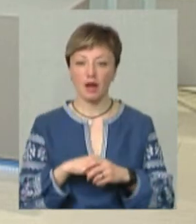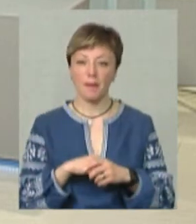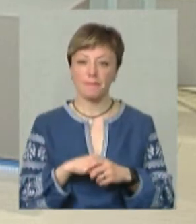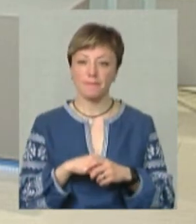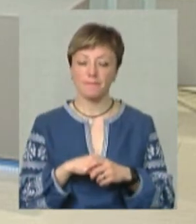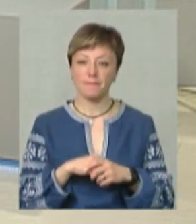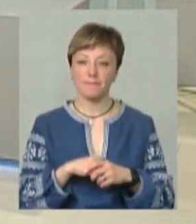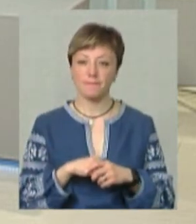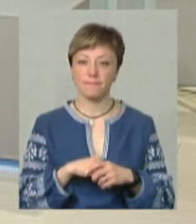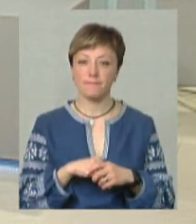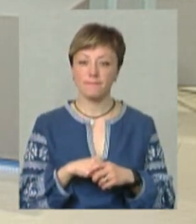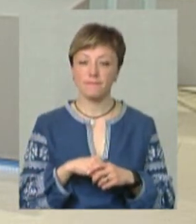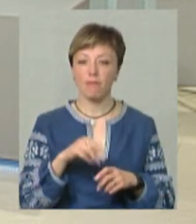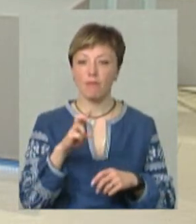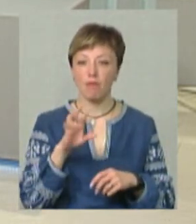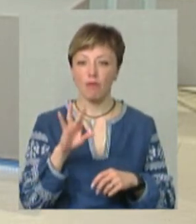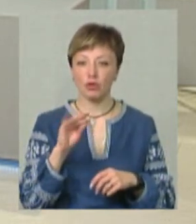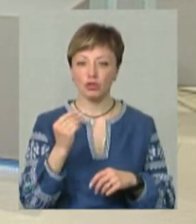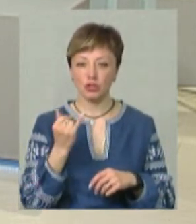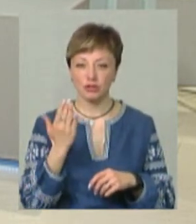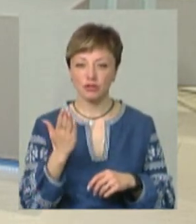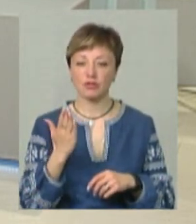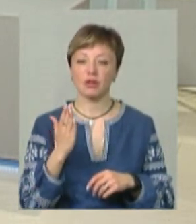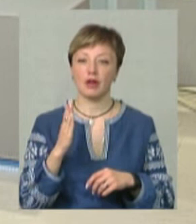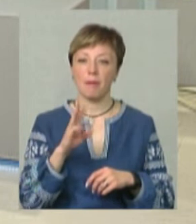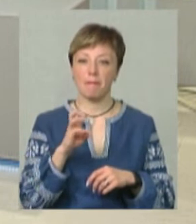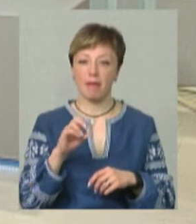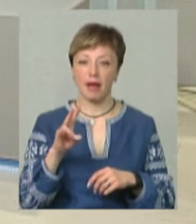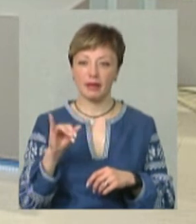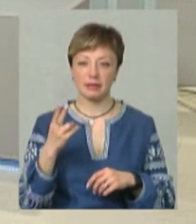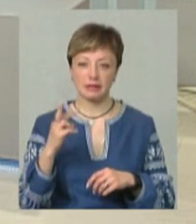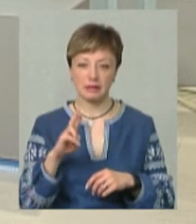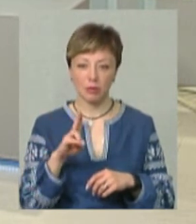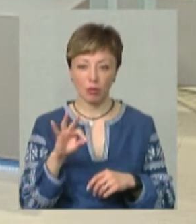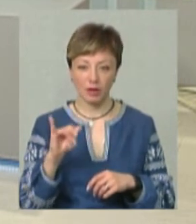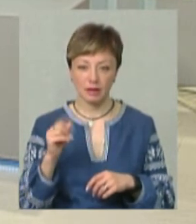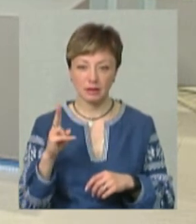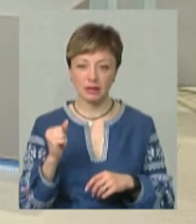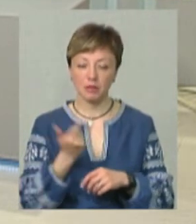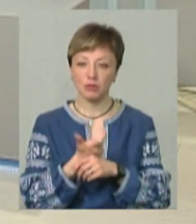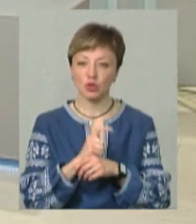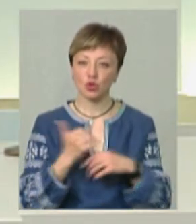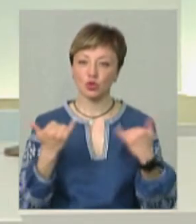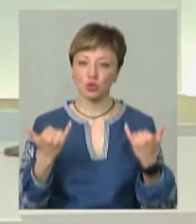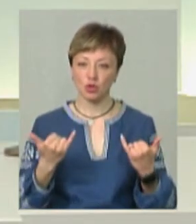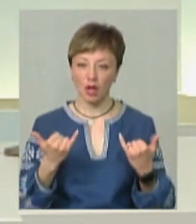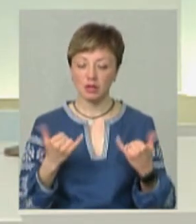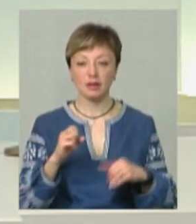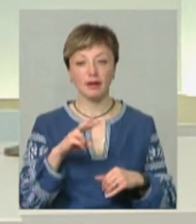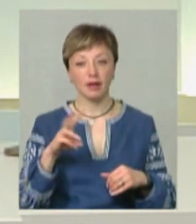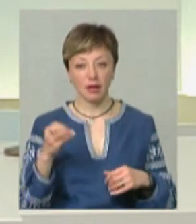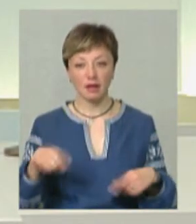Борщів, Мельниця Подільська, наскільки я зустрічала, пам'ятаю експонат. Ось, то там більш сучасні,